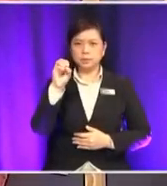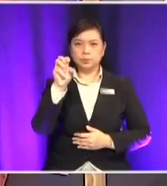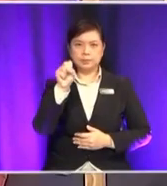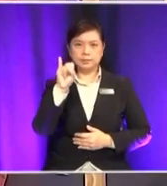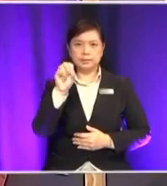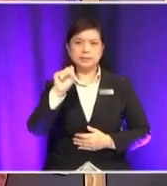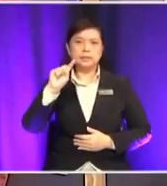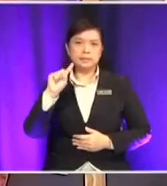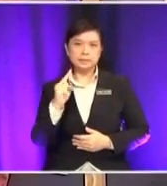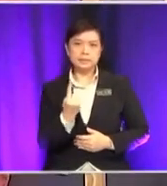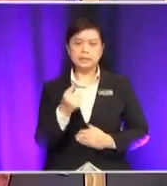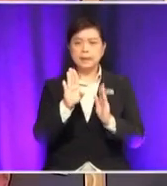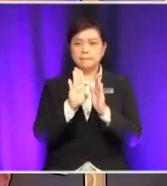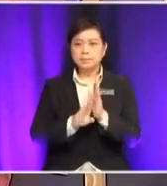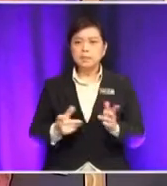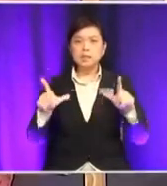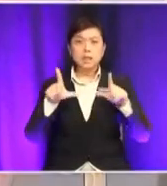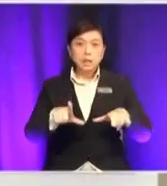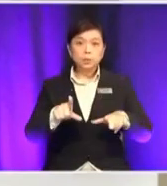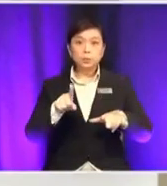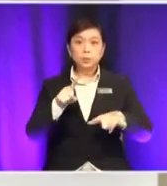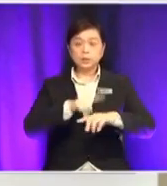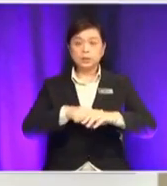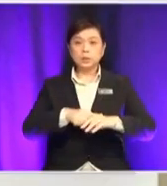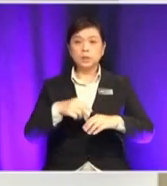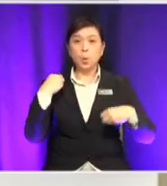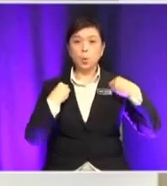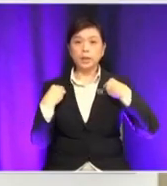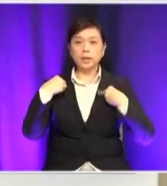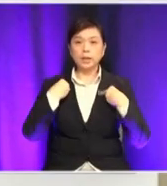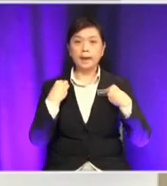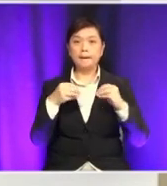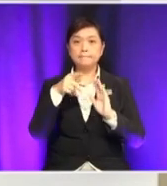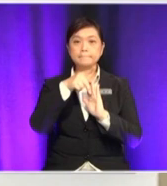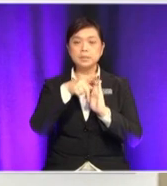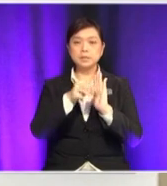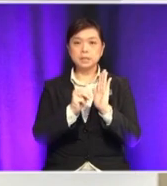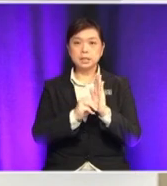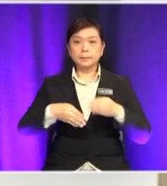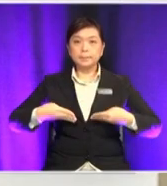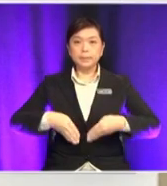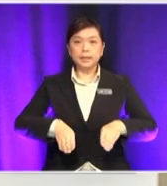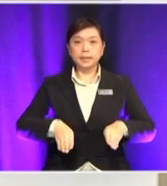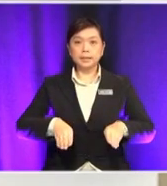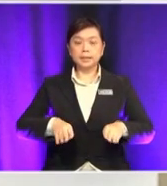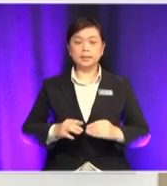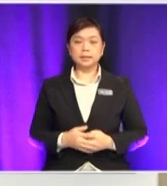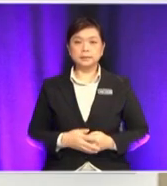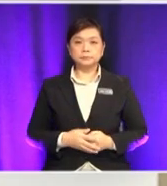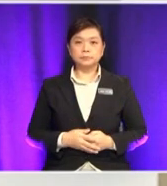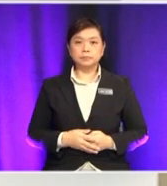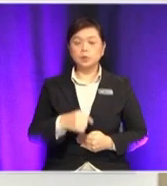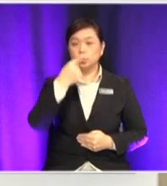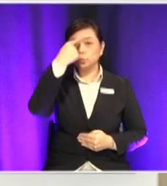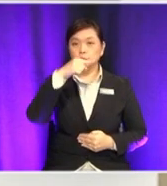di dalam meiosis ini berlaku di organ pembiakan seperti yang tadi Cikgu bagi tahu meiosis ini adalah untuk